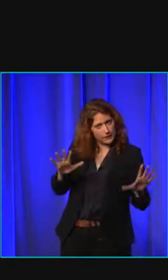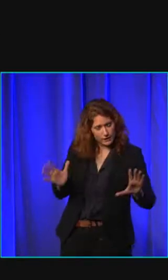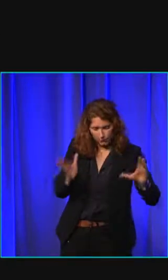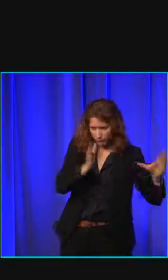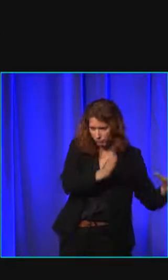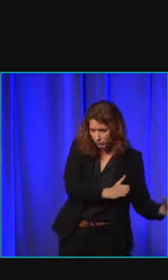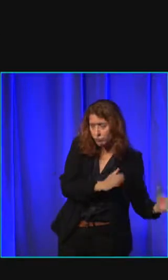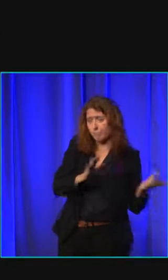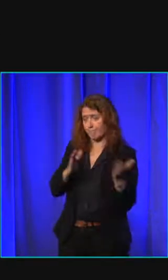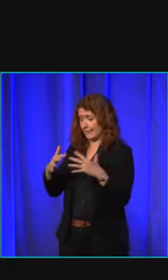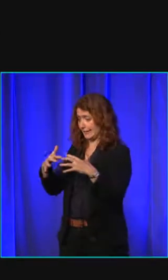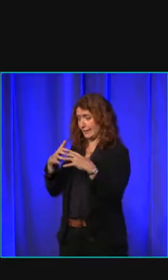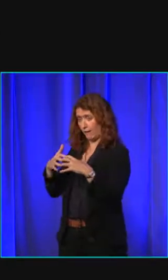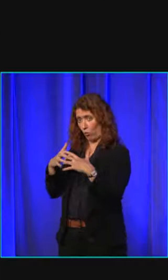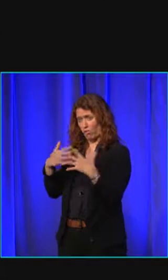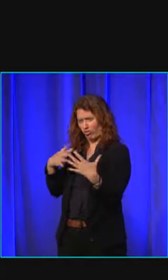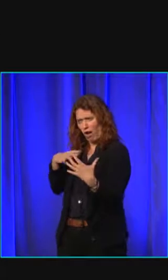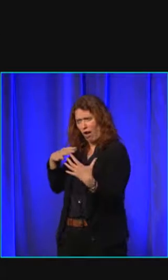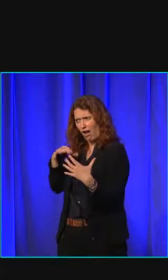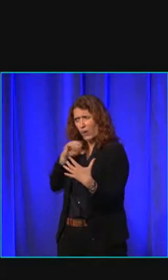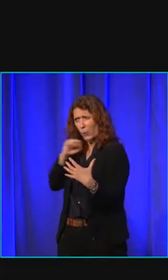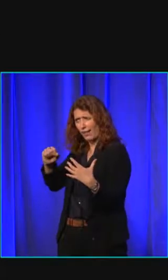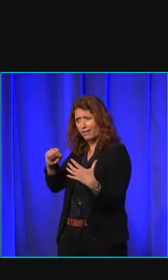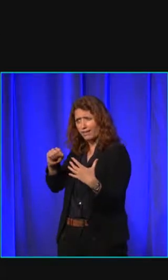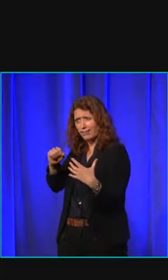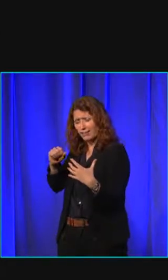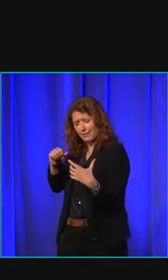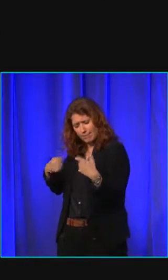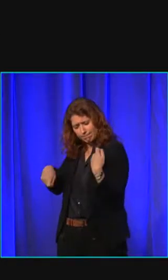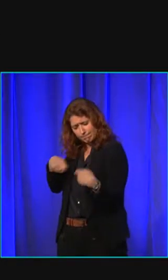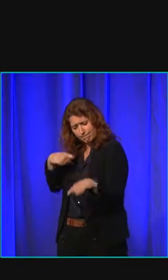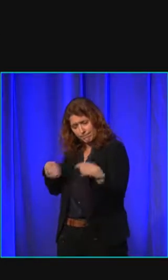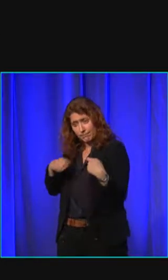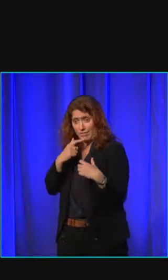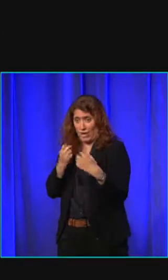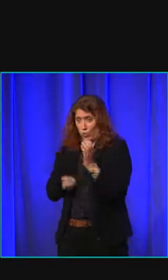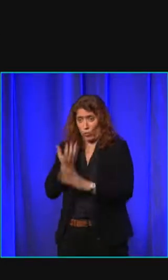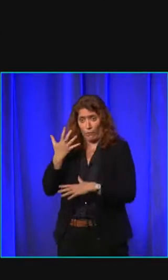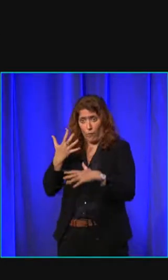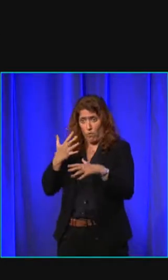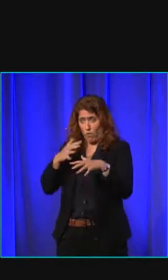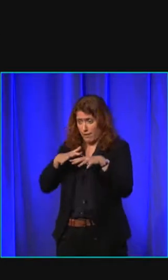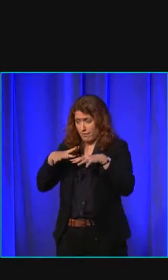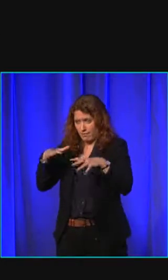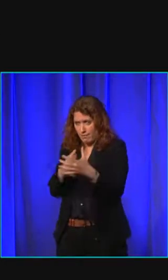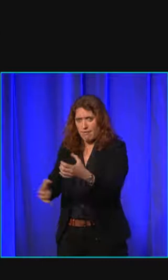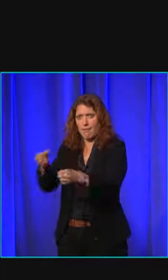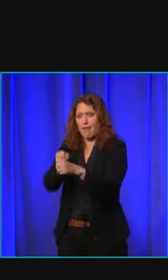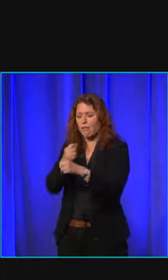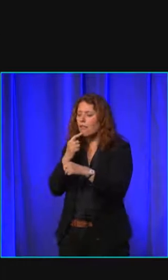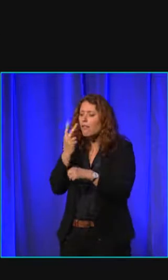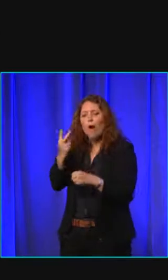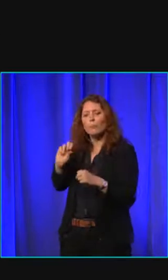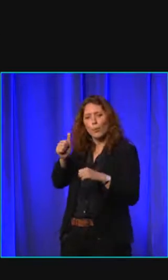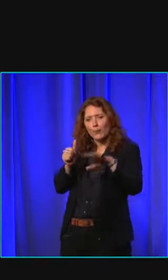a été soumis à une contrainte et il va créer un nouveau réseau. Regardez, là, c'est le réseau initial et ici, c'est le